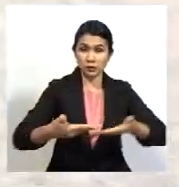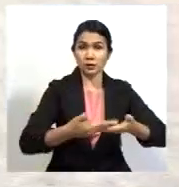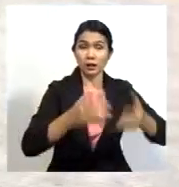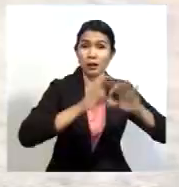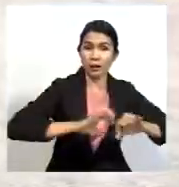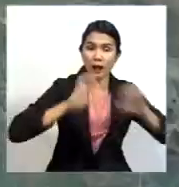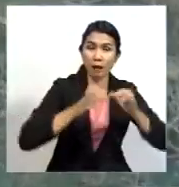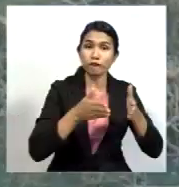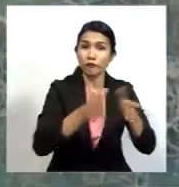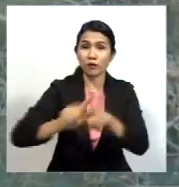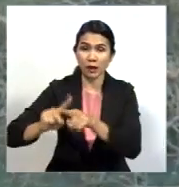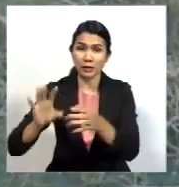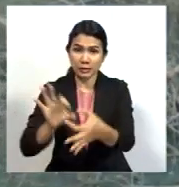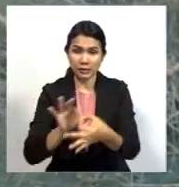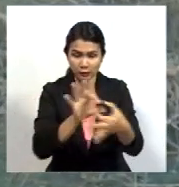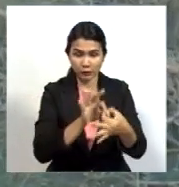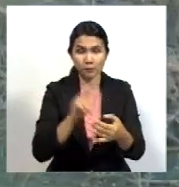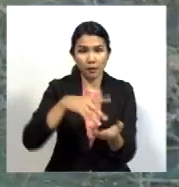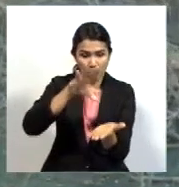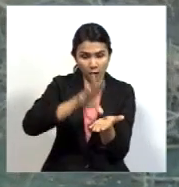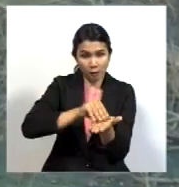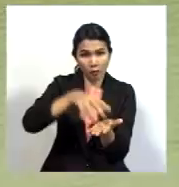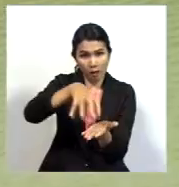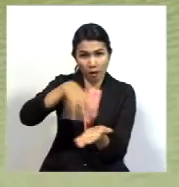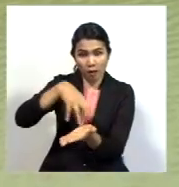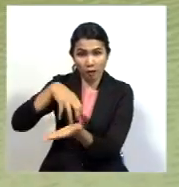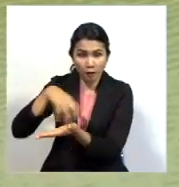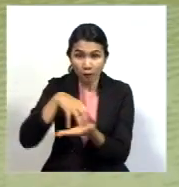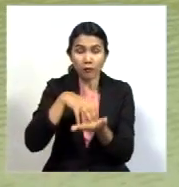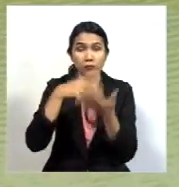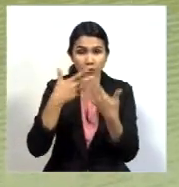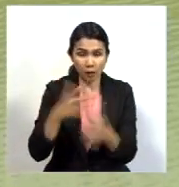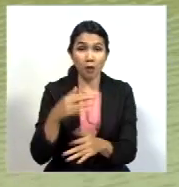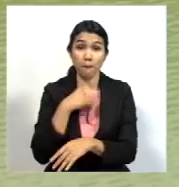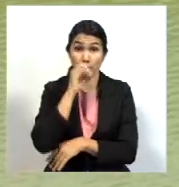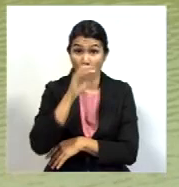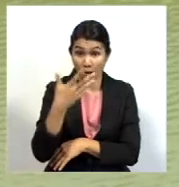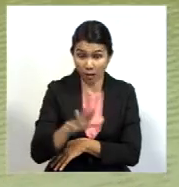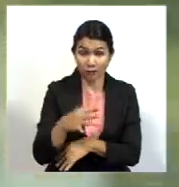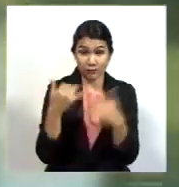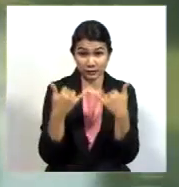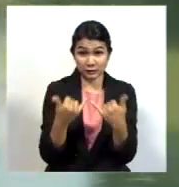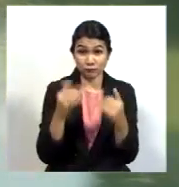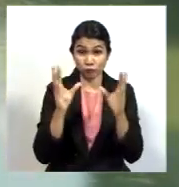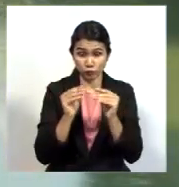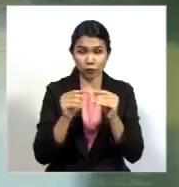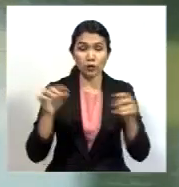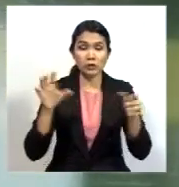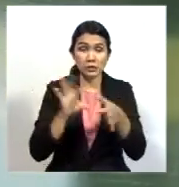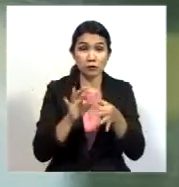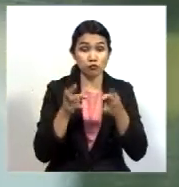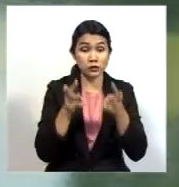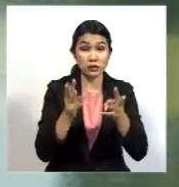ข้องมาให้ข้อมูลกับหน่วยปฏิบัติการแล้วก็ได้บอกก่อนการประชุมนะคะว่าแนวทางการประชาสัมพันธ์